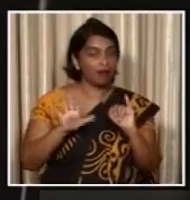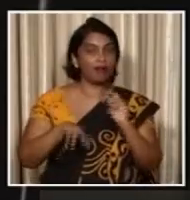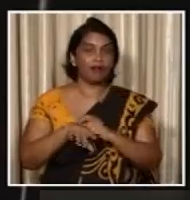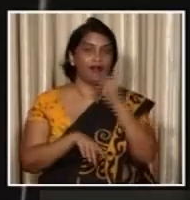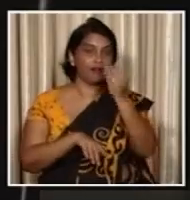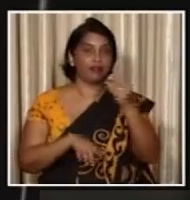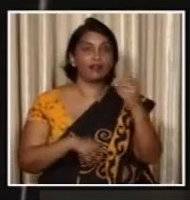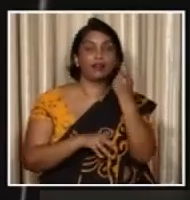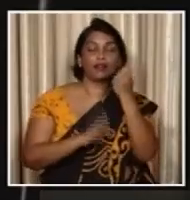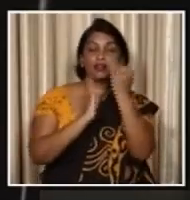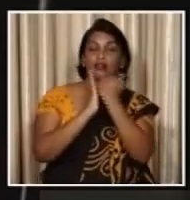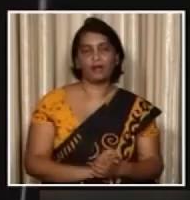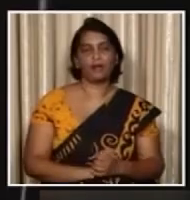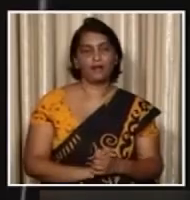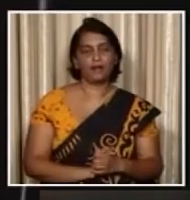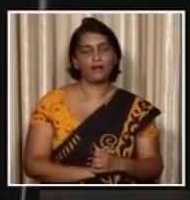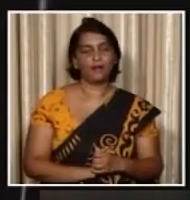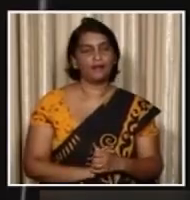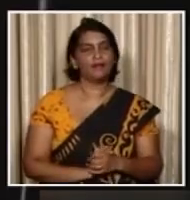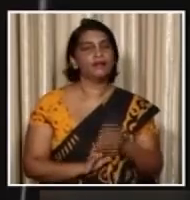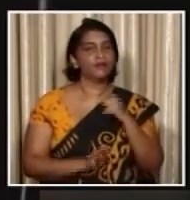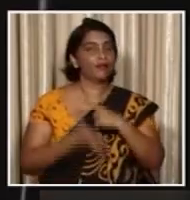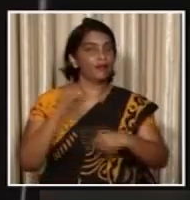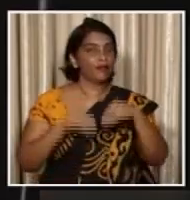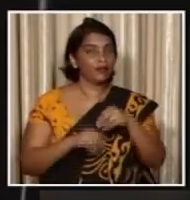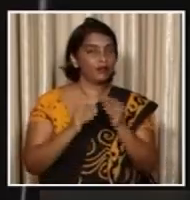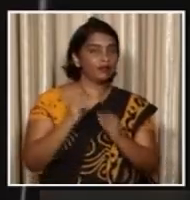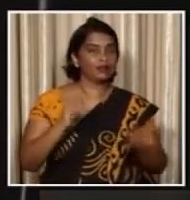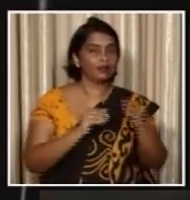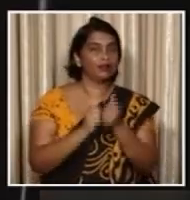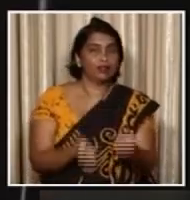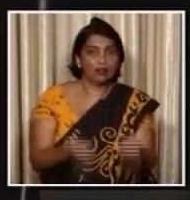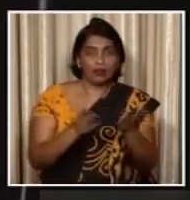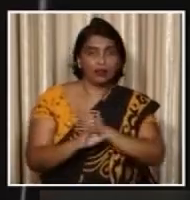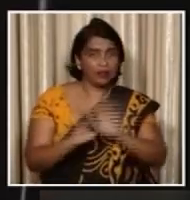දෙනවා ඒ අයගේ ආර්ථික වැඩපිළිවෙල ඉදිරිපත් කරන්න. මේක මැතිවරණ වක්‍ර ප්‍රවර්ධනයක් නෙමෙයිද?